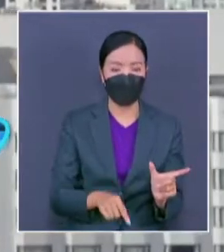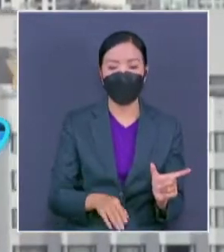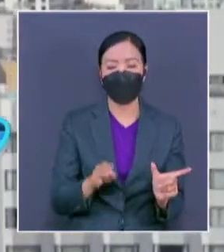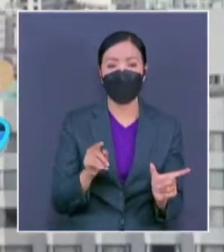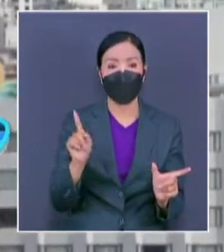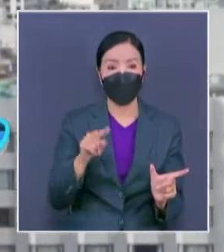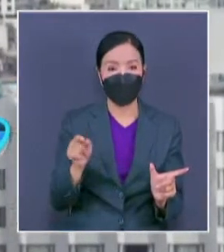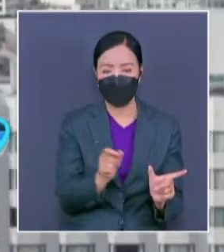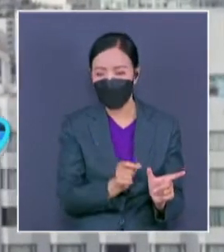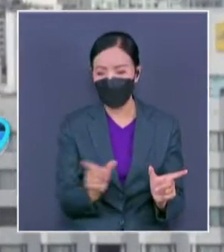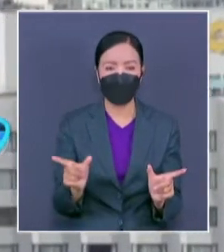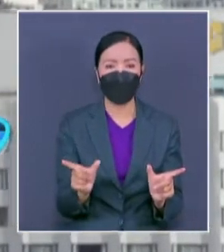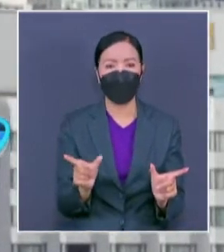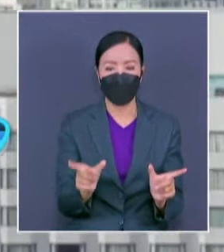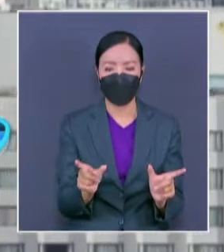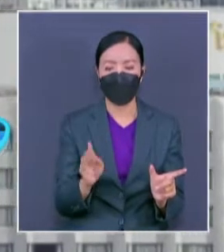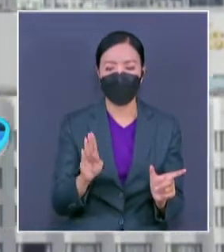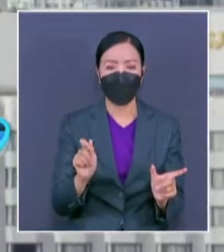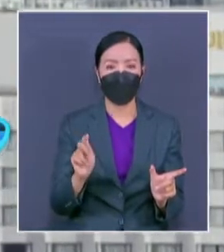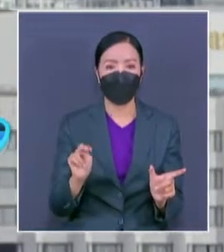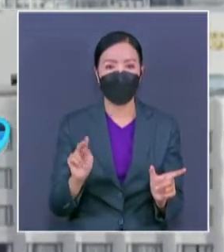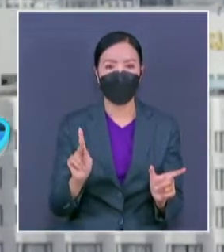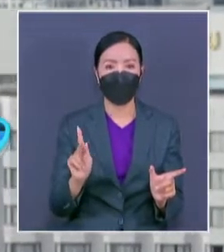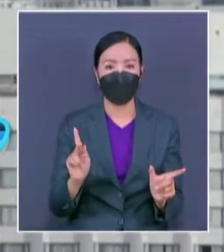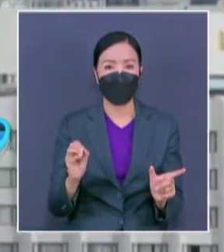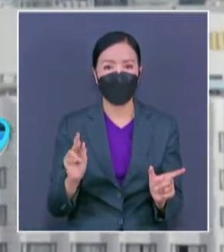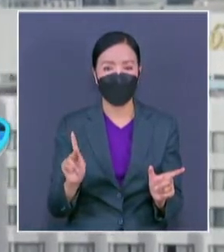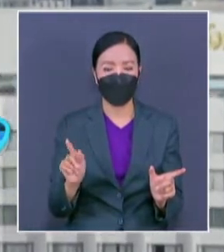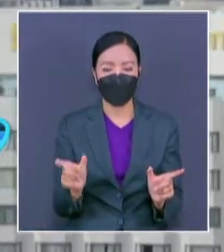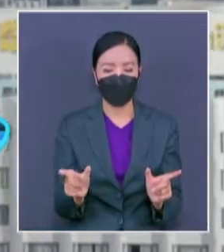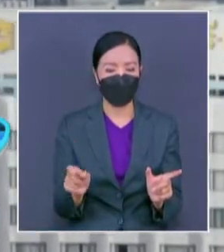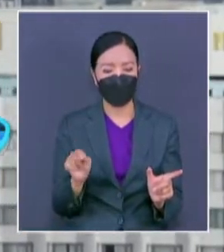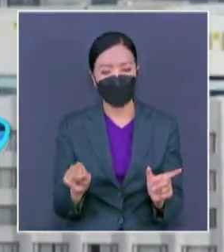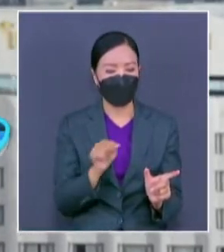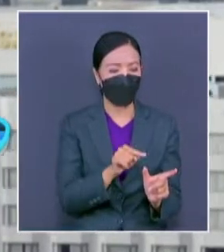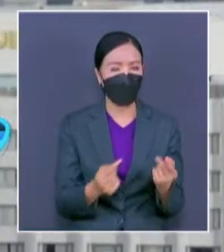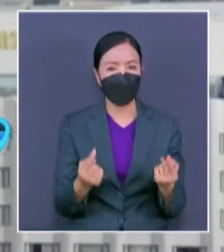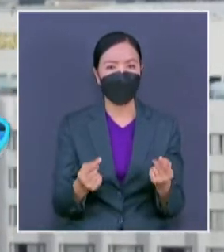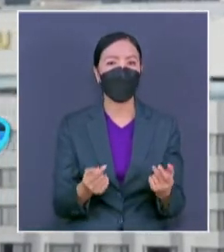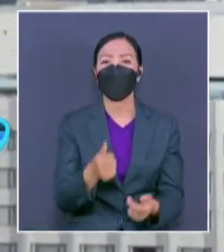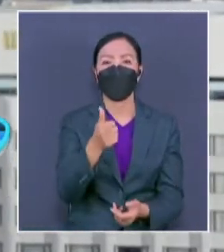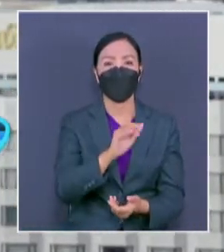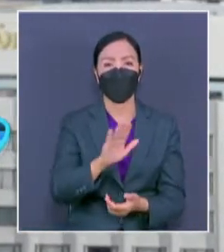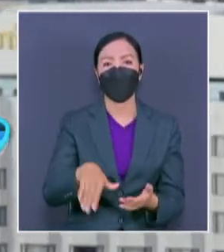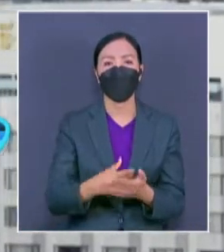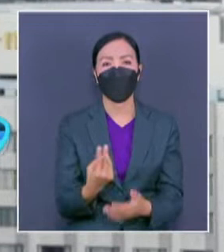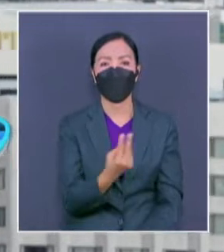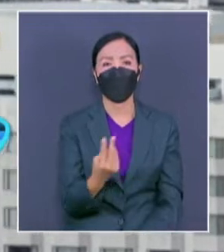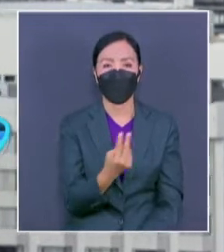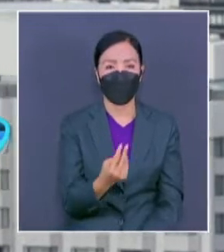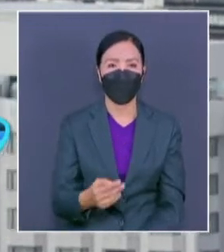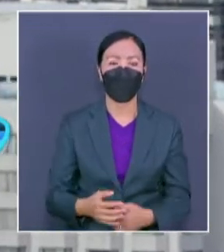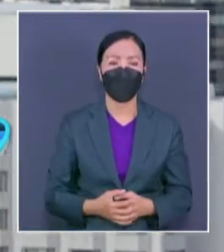ครับหมายความว่าอ๋อใช้ได้ทั้งสองคำ ค่ะ ไม่ได้เปลี่ยนใช้ได้ทั้งสองคำ